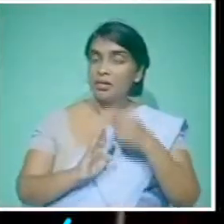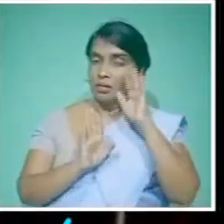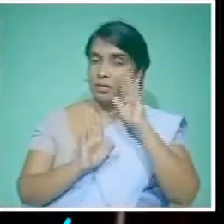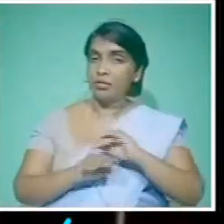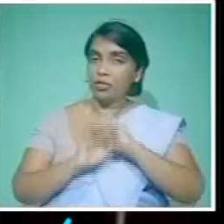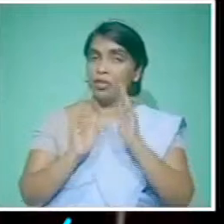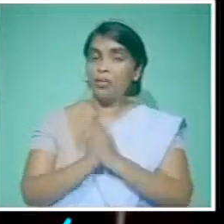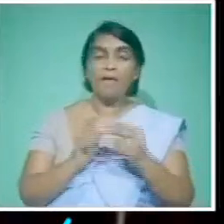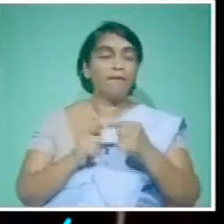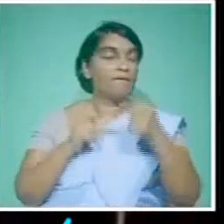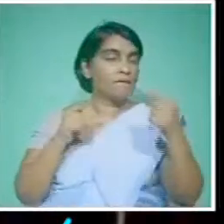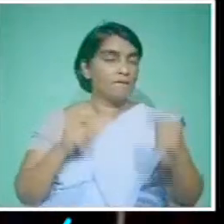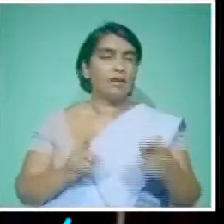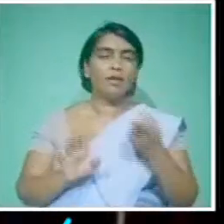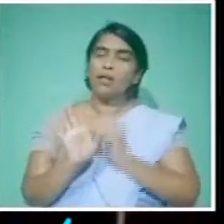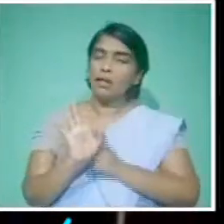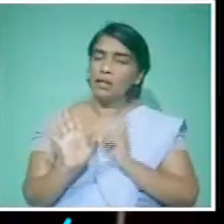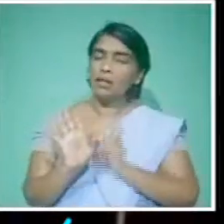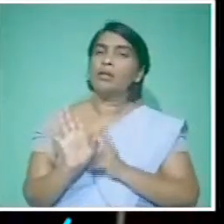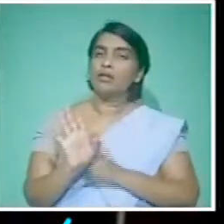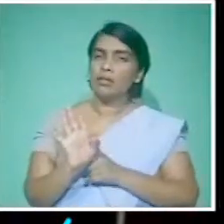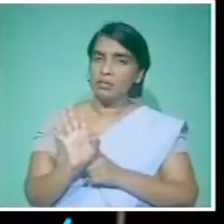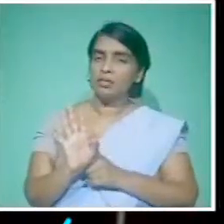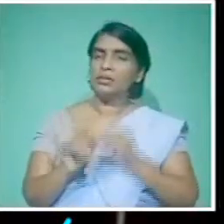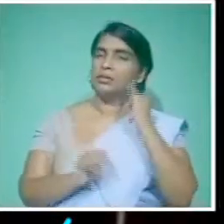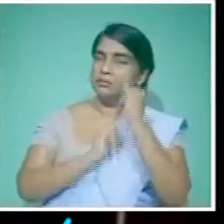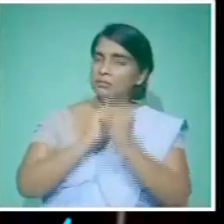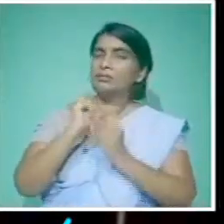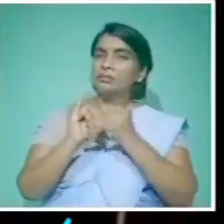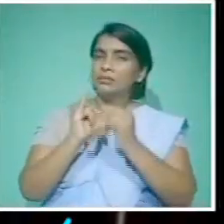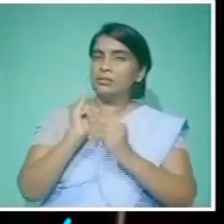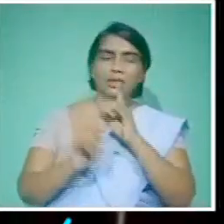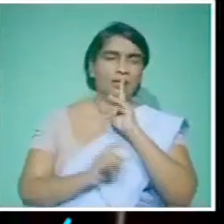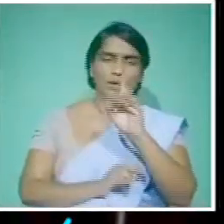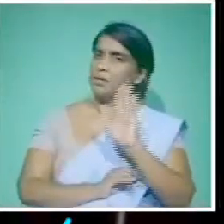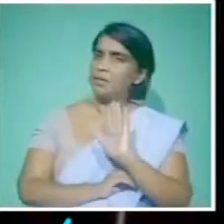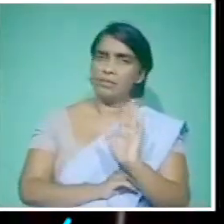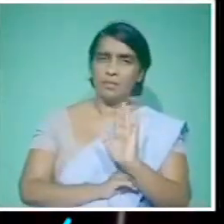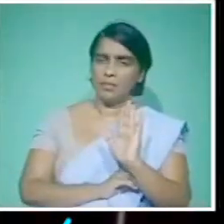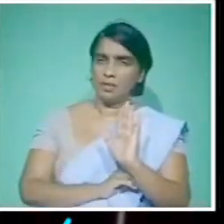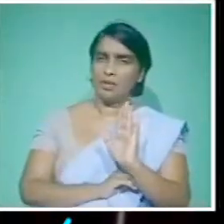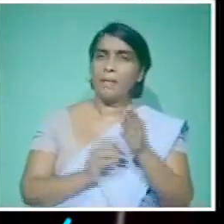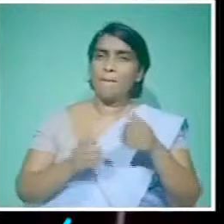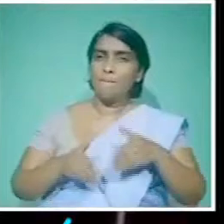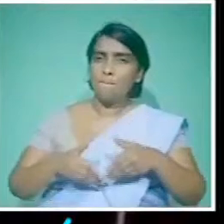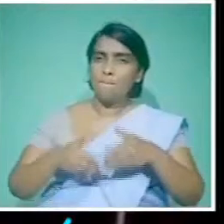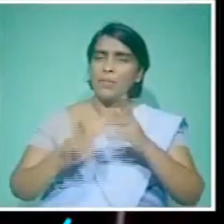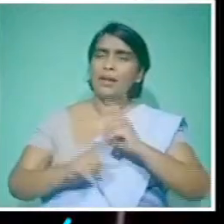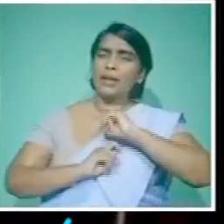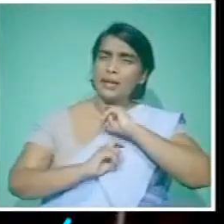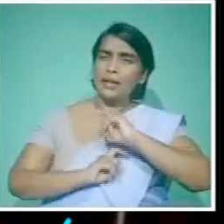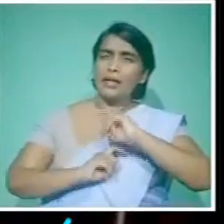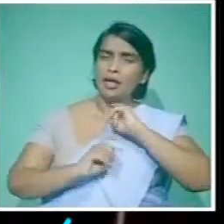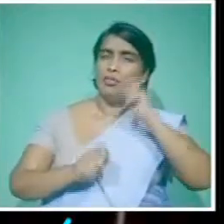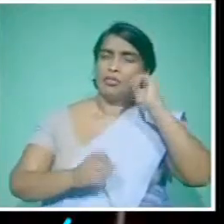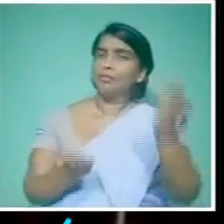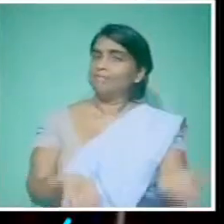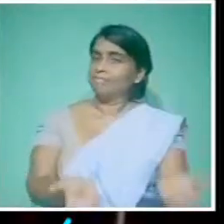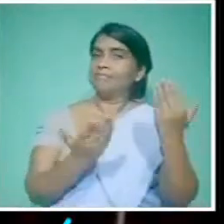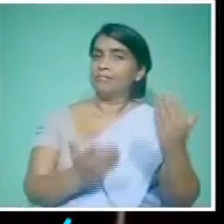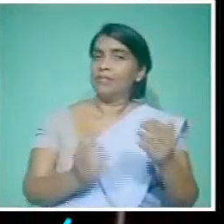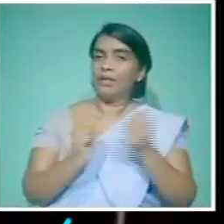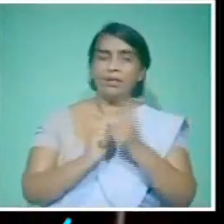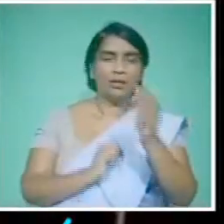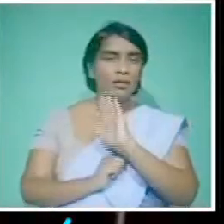දේ විපක්ෂය හැමදාම විවේචනය කරන්න එපා පාරවල් වලට බහැලා කෑ ගහන්න මිනිස්සුන් අවුස්සන්න